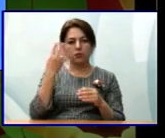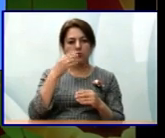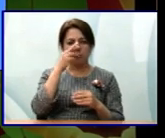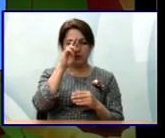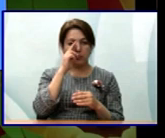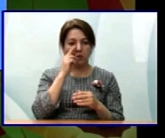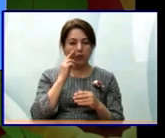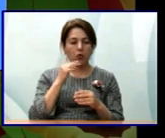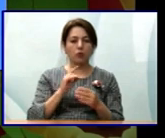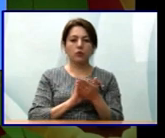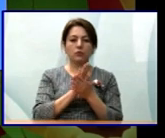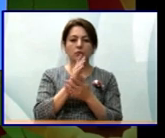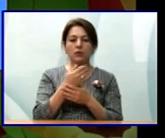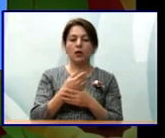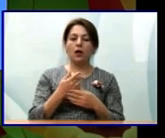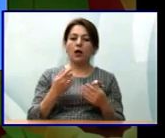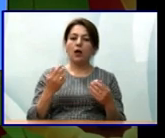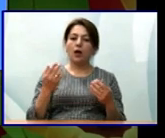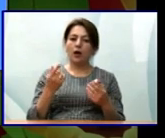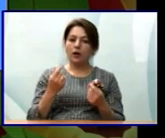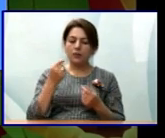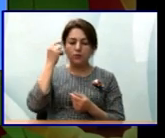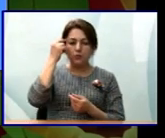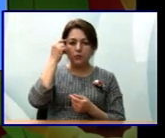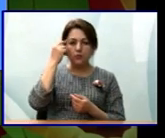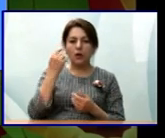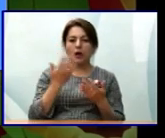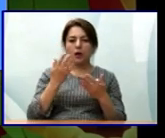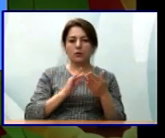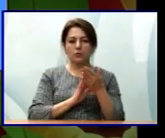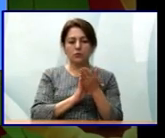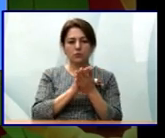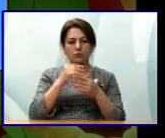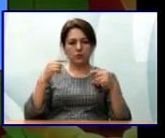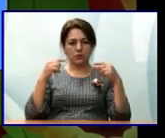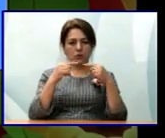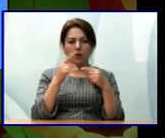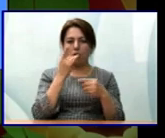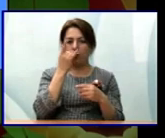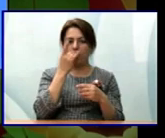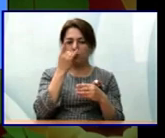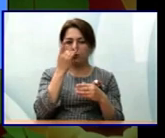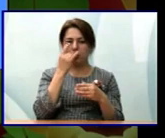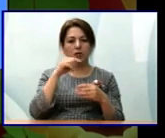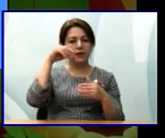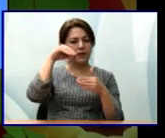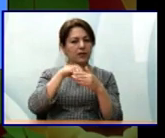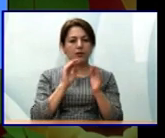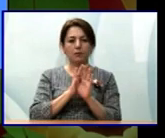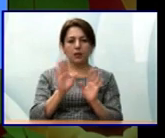o'simligi. Qani, bir o'ylab ko'ringchi, qaysi o'simlik aynan qovoqdoshlarga